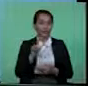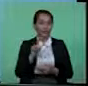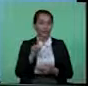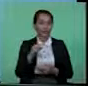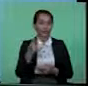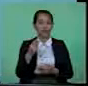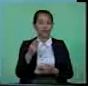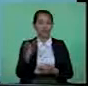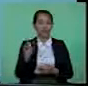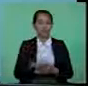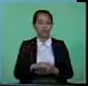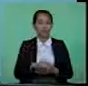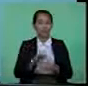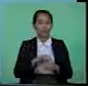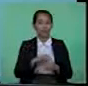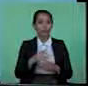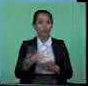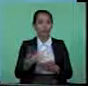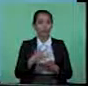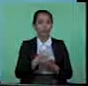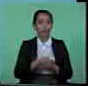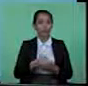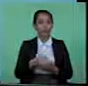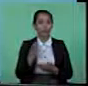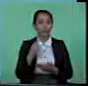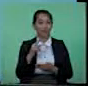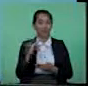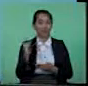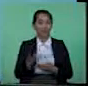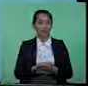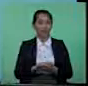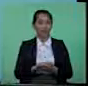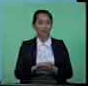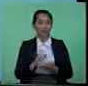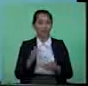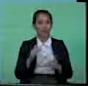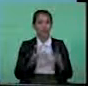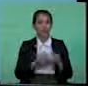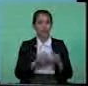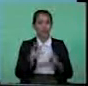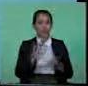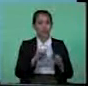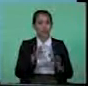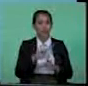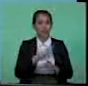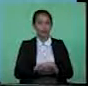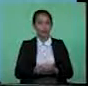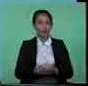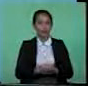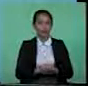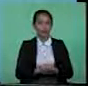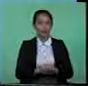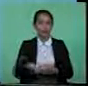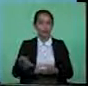102 kilogramdan qulupnay terib, 12 kilogramdan qilib yashiklarga joylashdi.